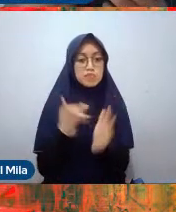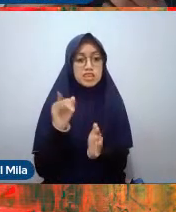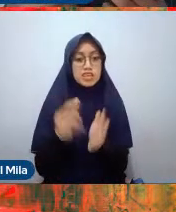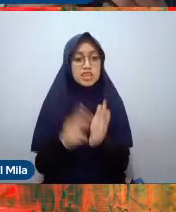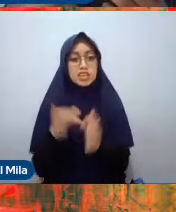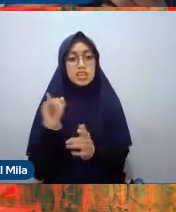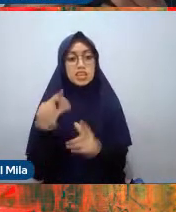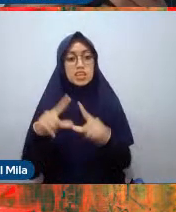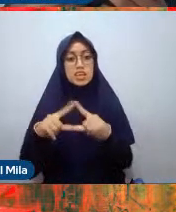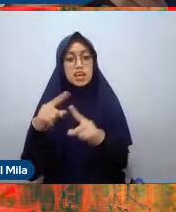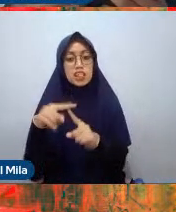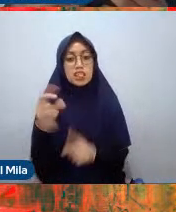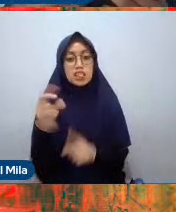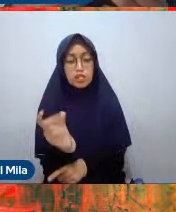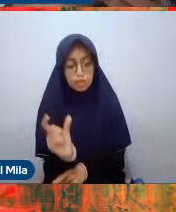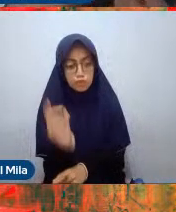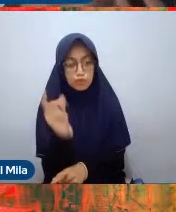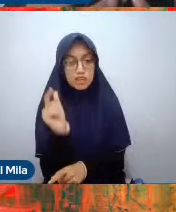anak bisa